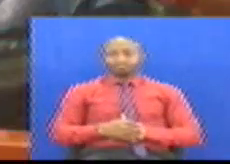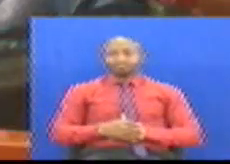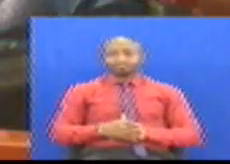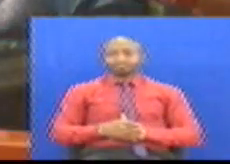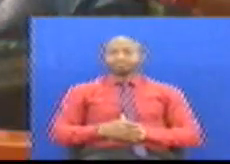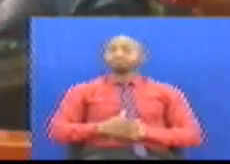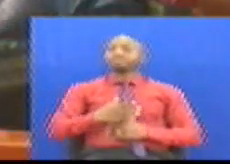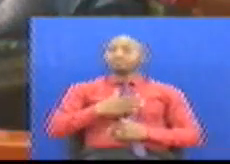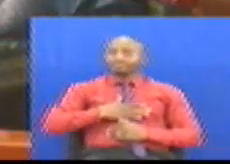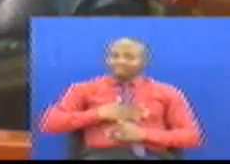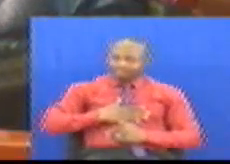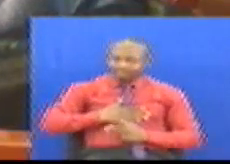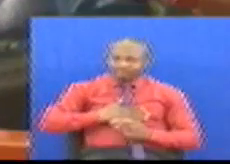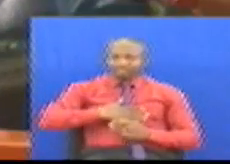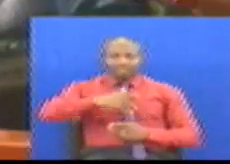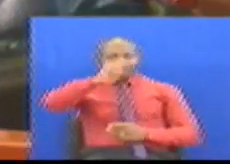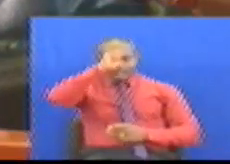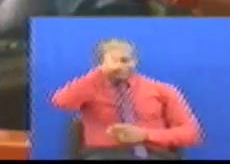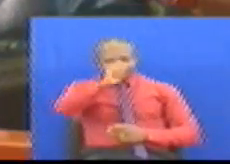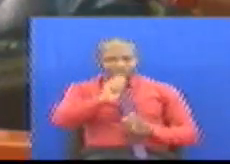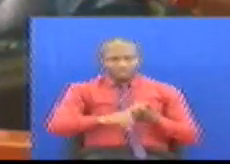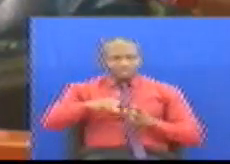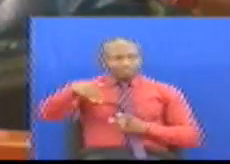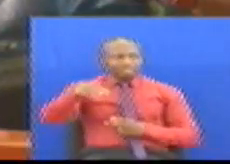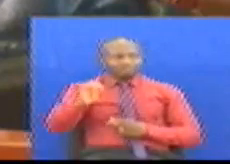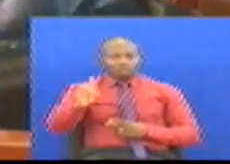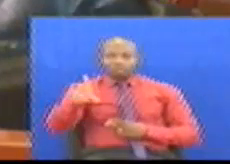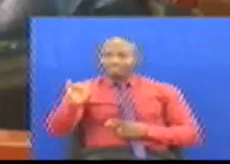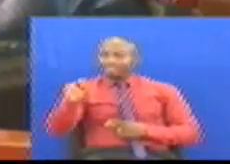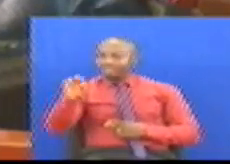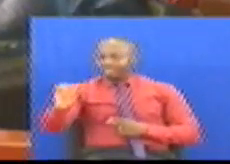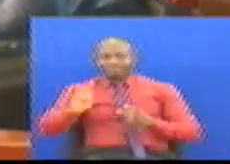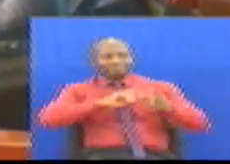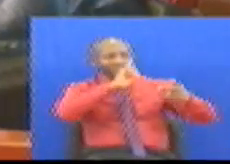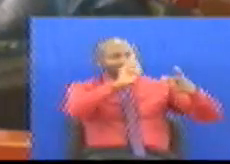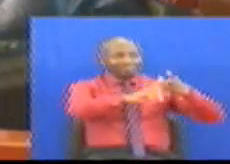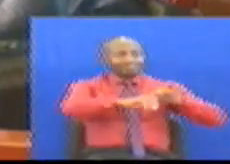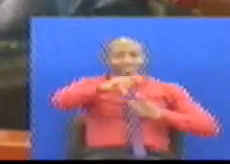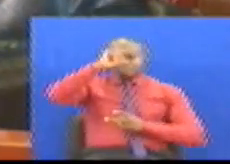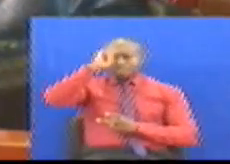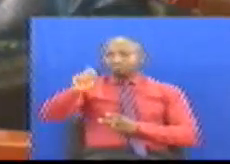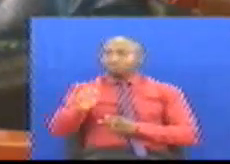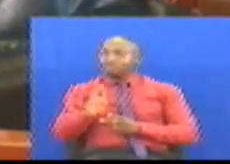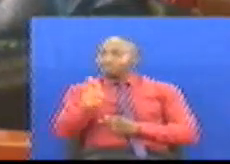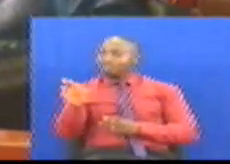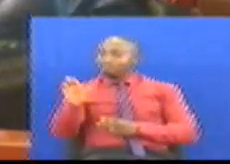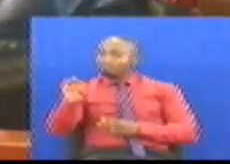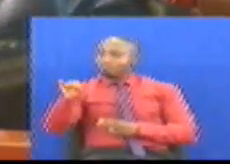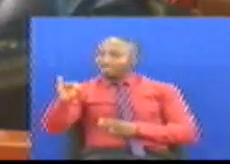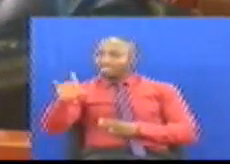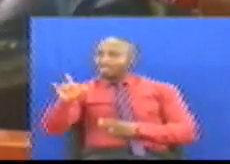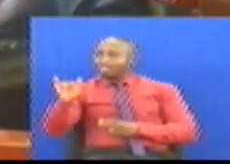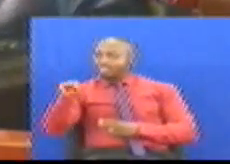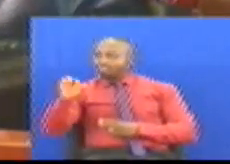Asante sana. Mheshimiwa Pauline Philip Gekul atafuatiwa na Mheshimiwa Hasna Mwelima.